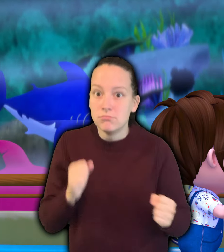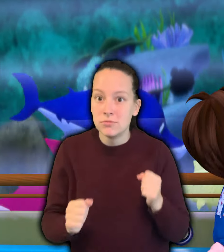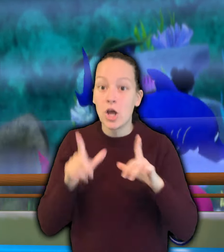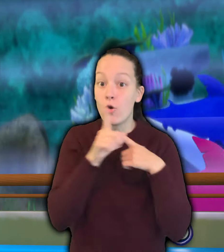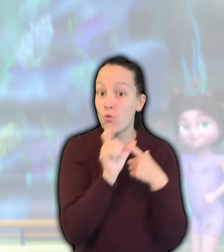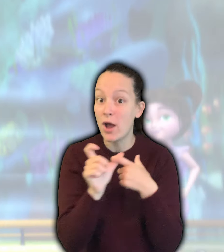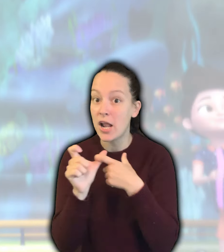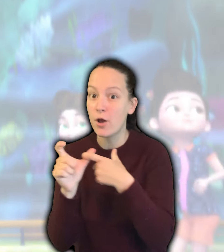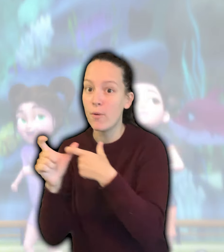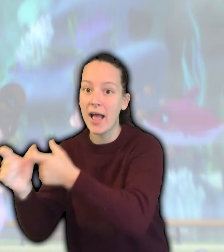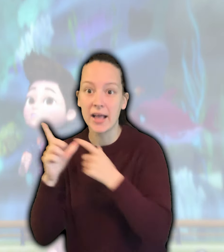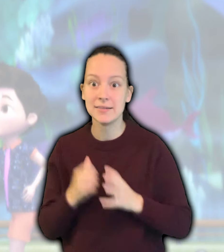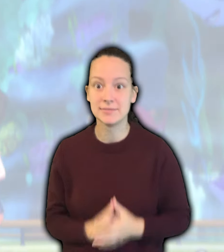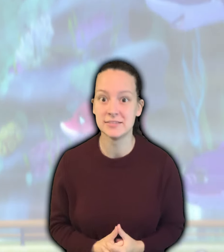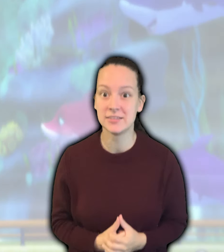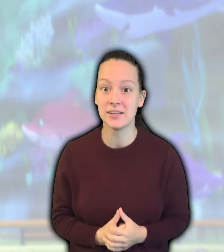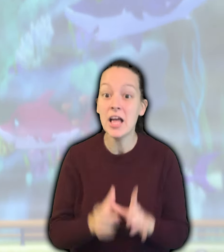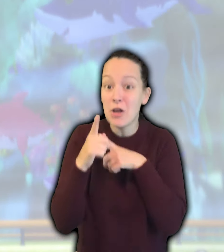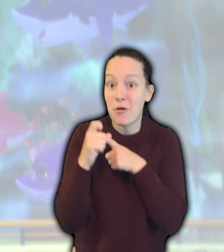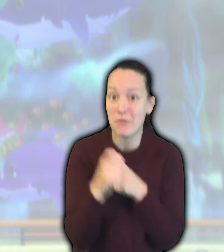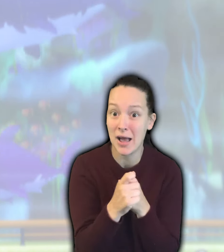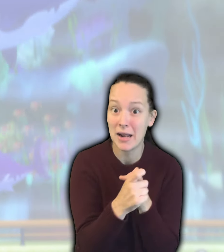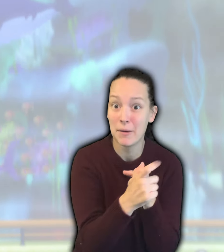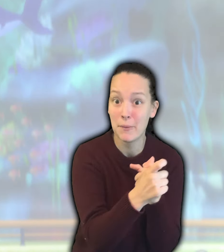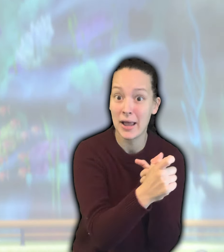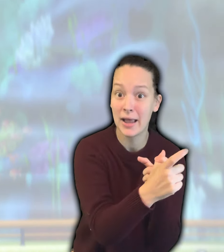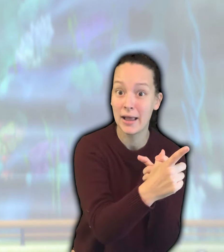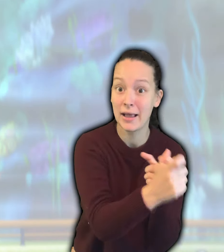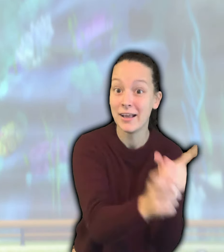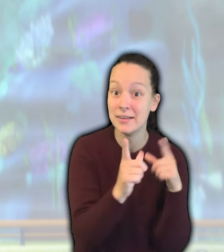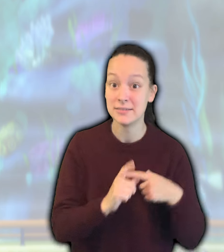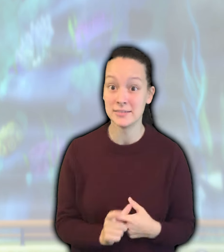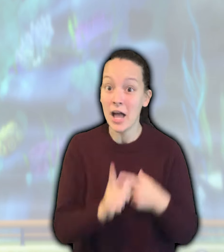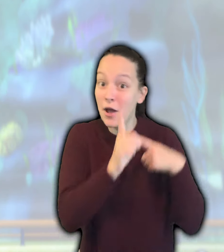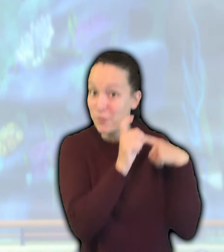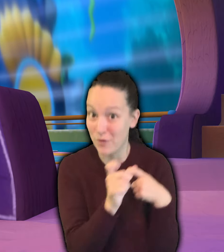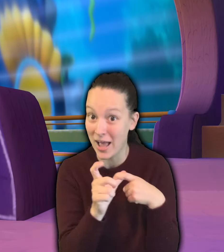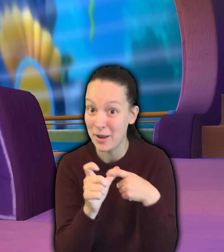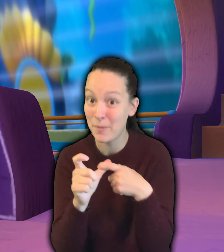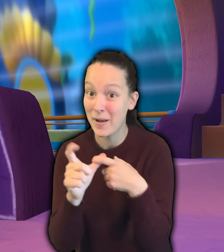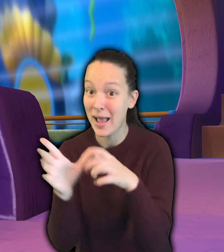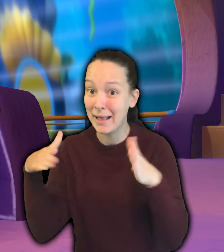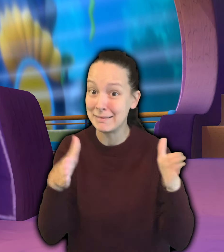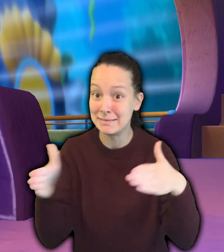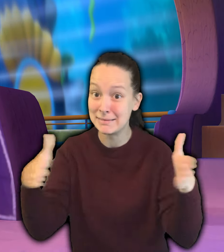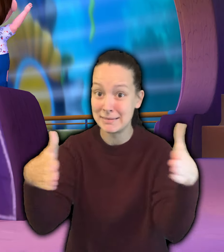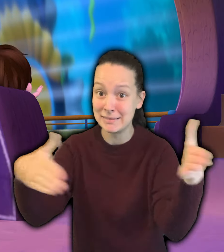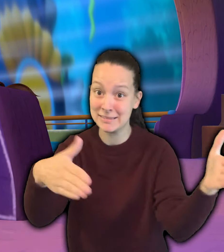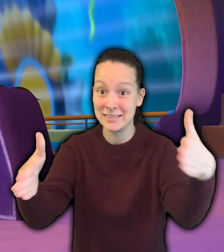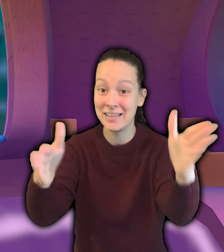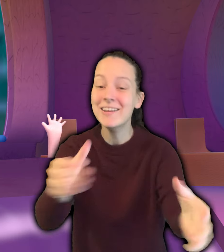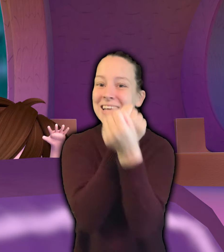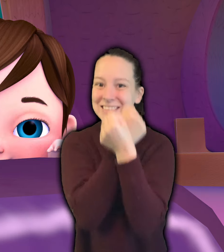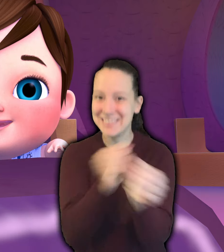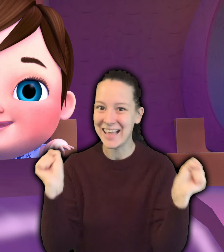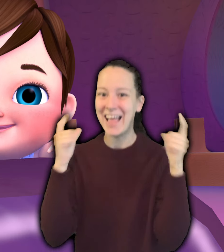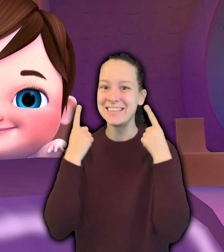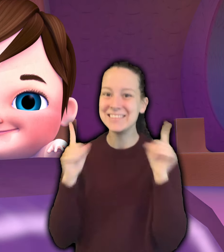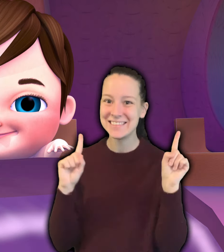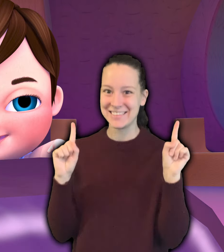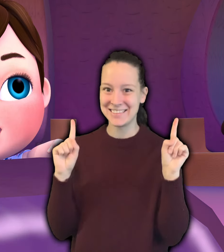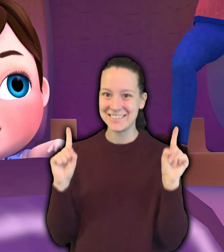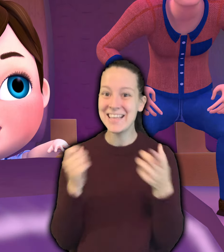逃げろ逃げろ逃げろ逃げろもう